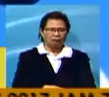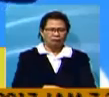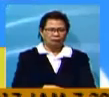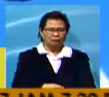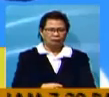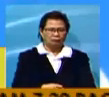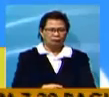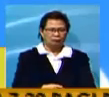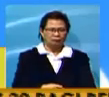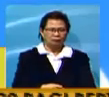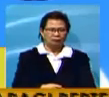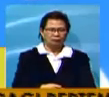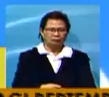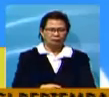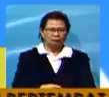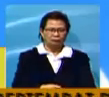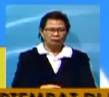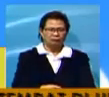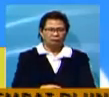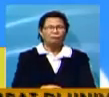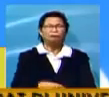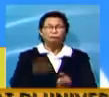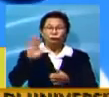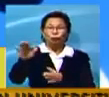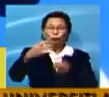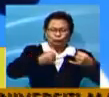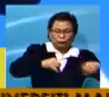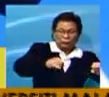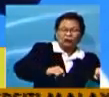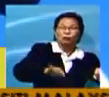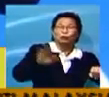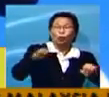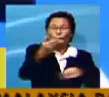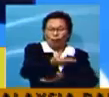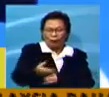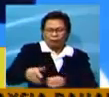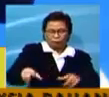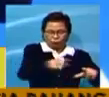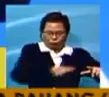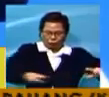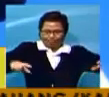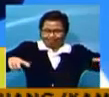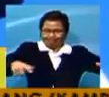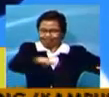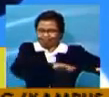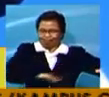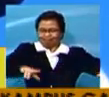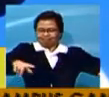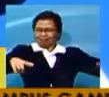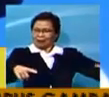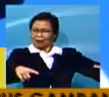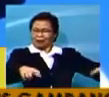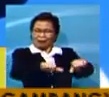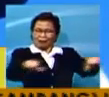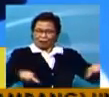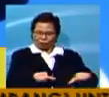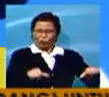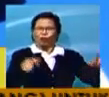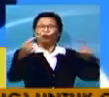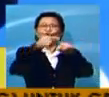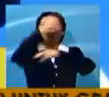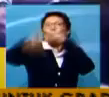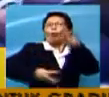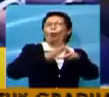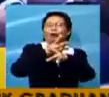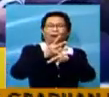lunch. You sell your product within the village, but you are going to sell to the whole world,